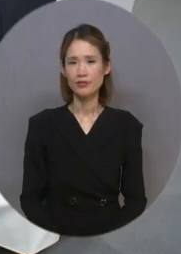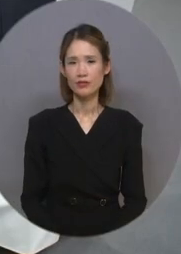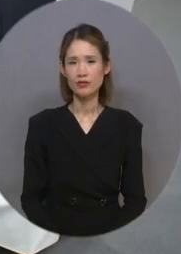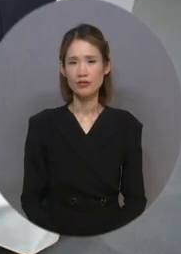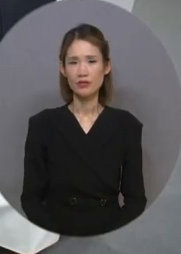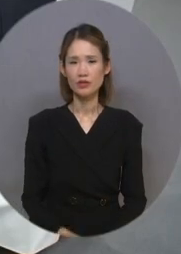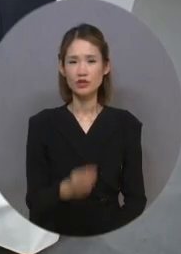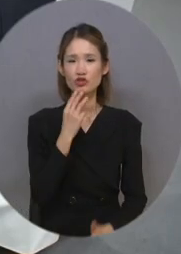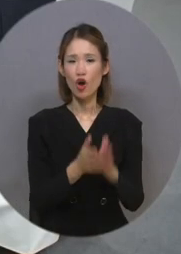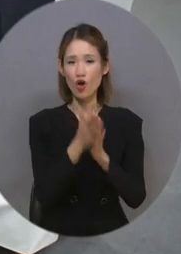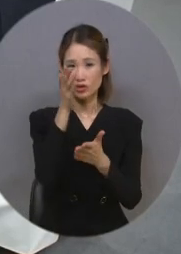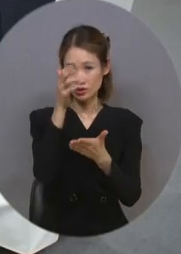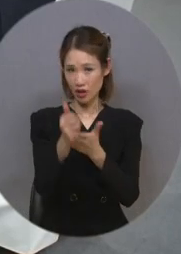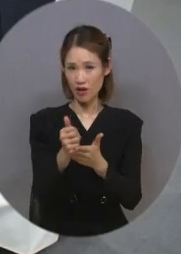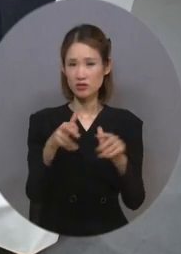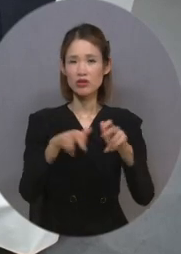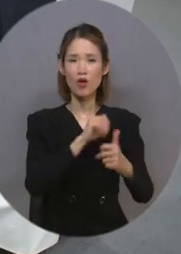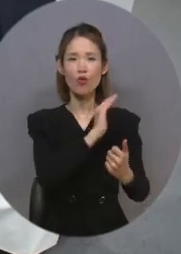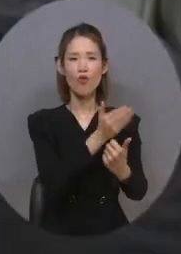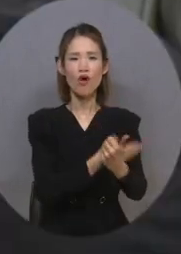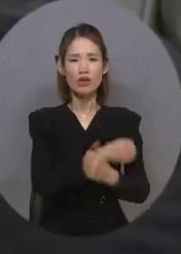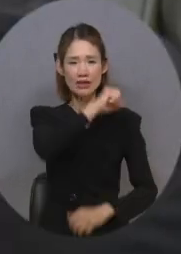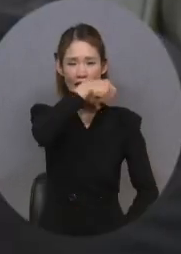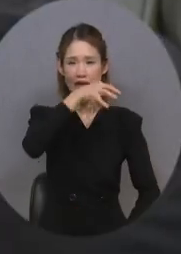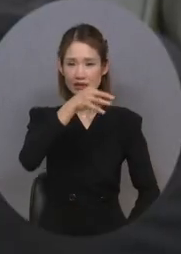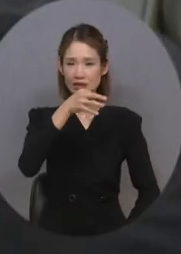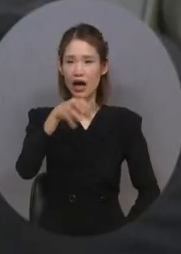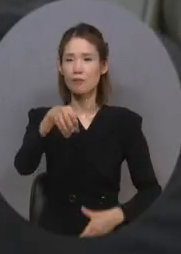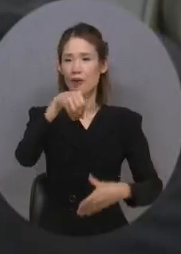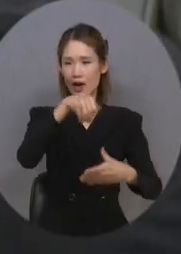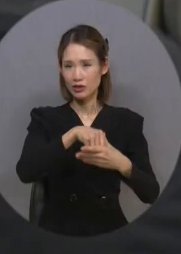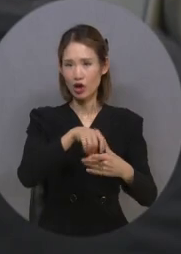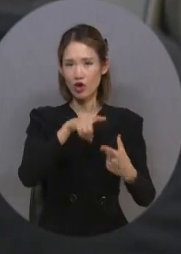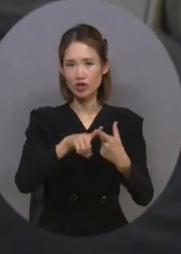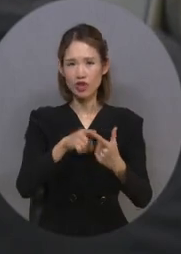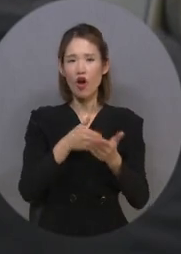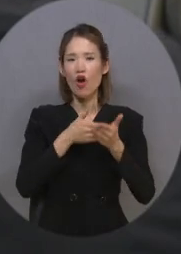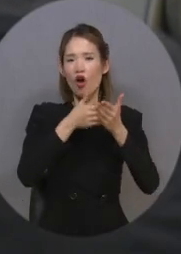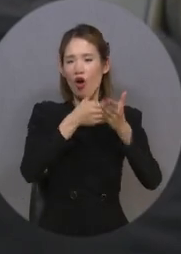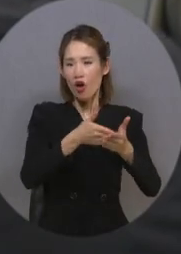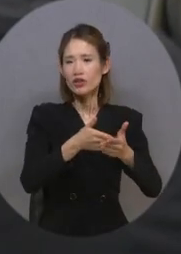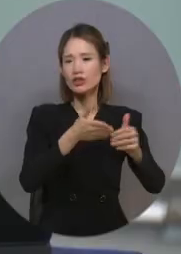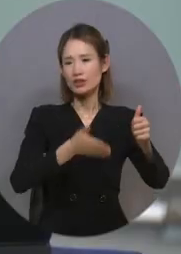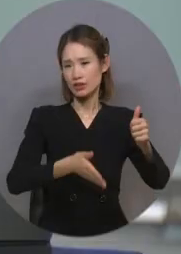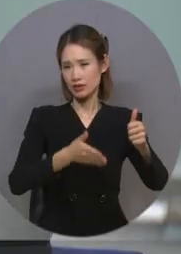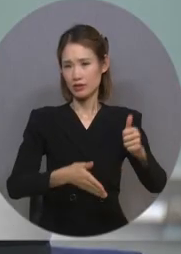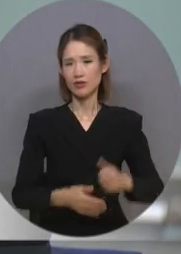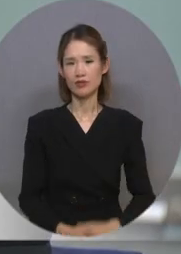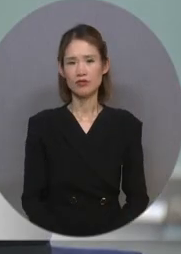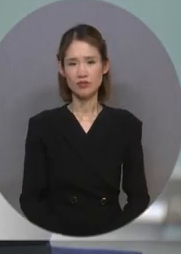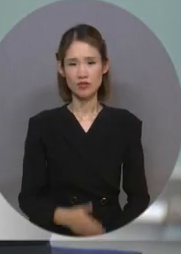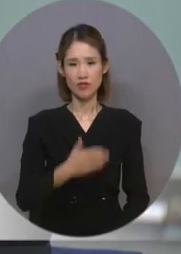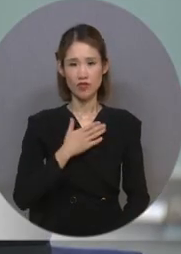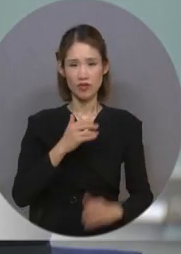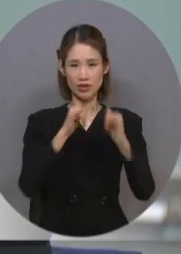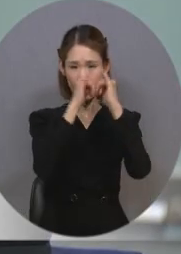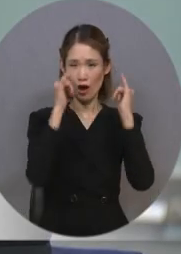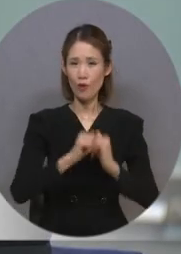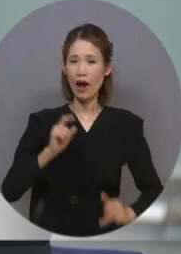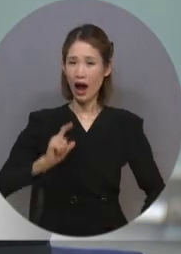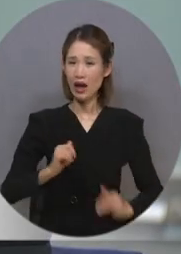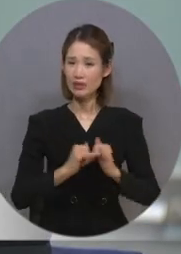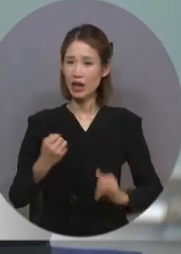그러면서 서울시장으로서 장애인 권리 예산 반영 건의에 나서줄 것을 요청했습니다. 저희가 사회적